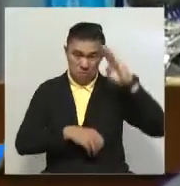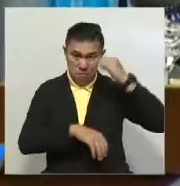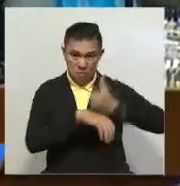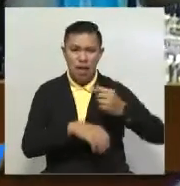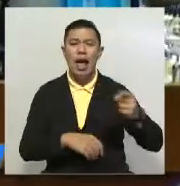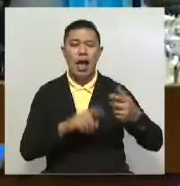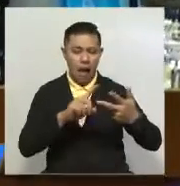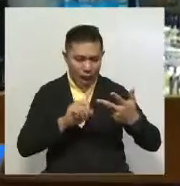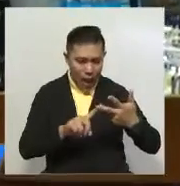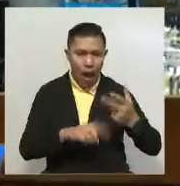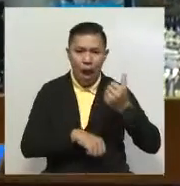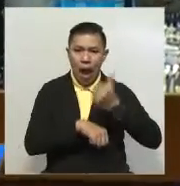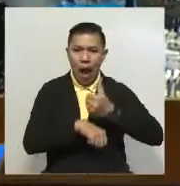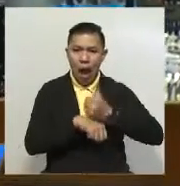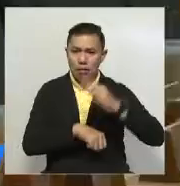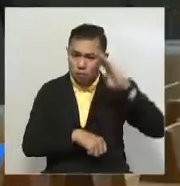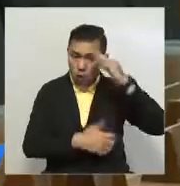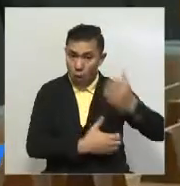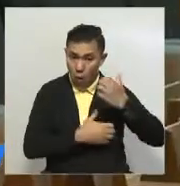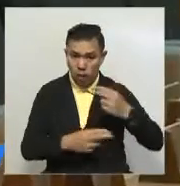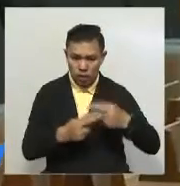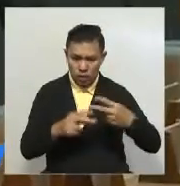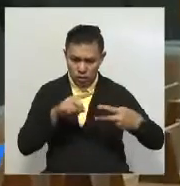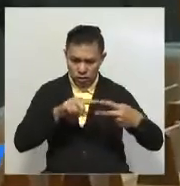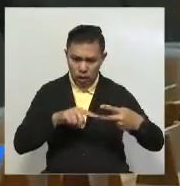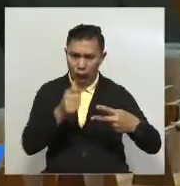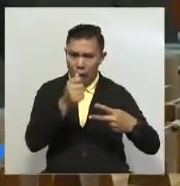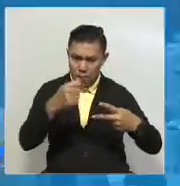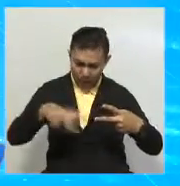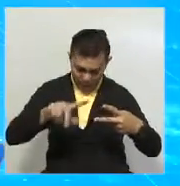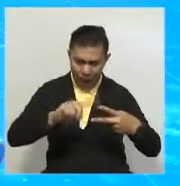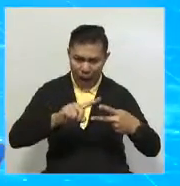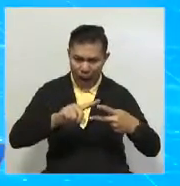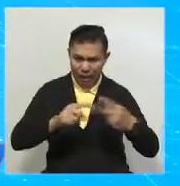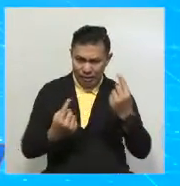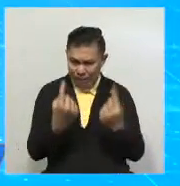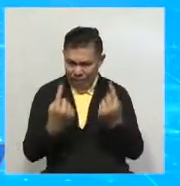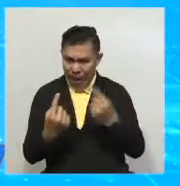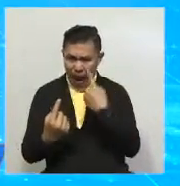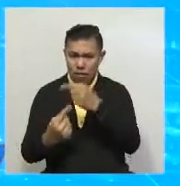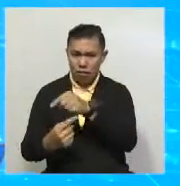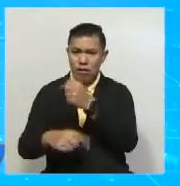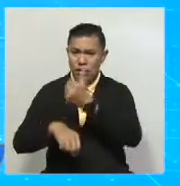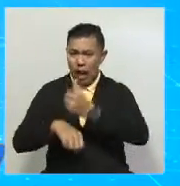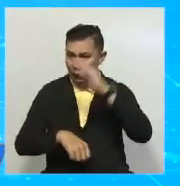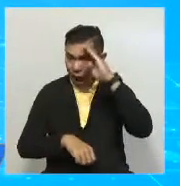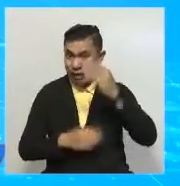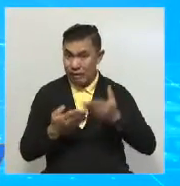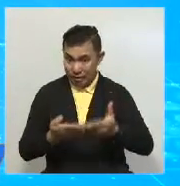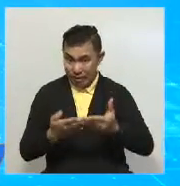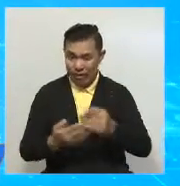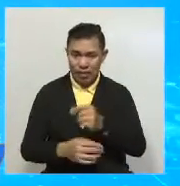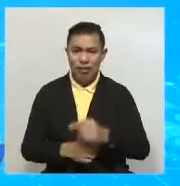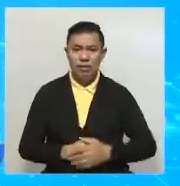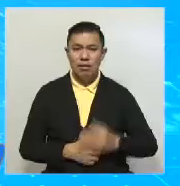รีส่วนผู้บัญชาการทหารบกมีชื่อของพลเอกอภิรัตน์คงสมพงษ์เป็นแคนดิเดตผู้บัญชาการทหารเรือมีพ